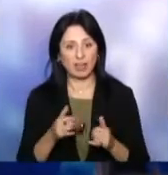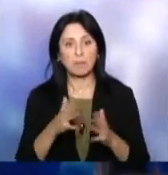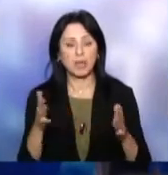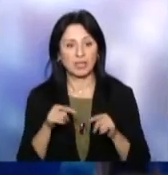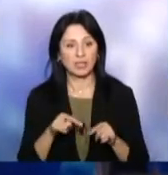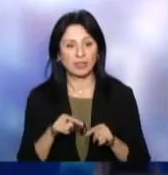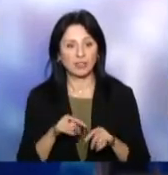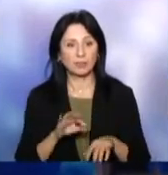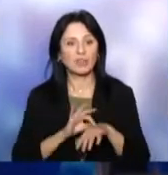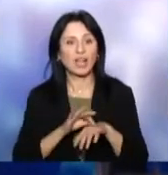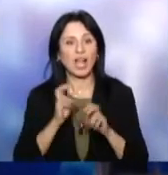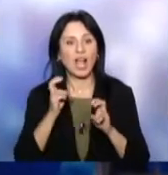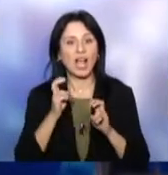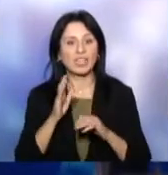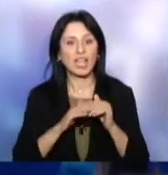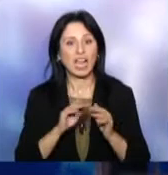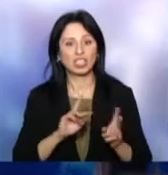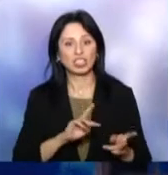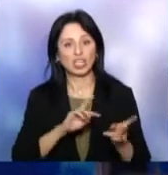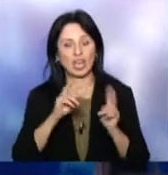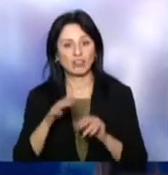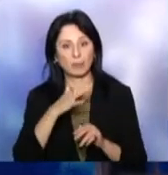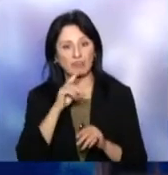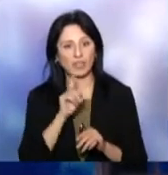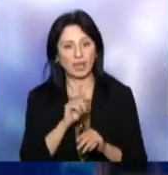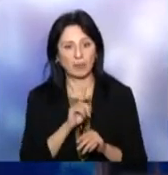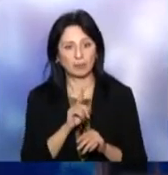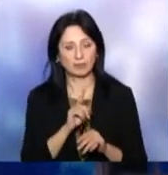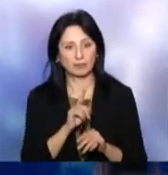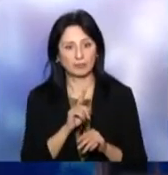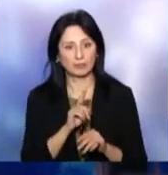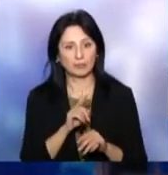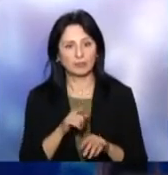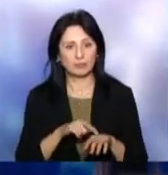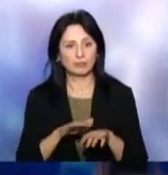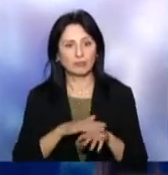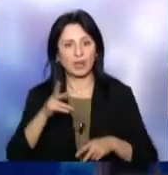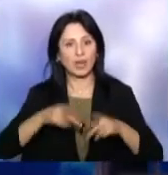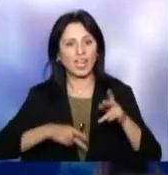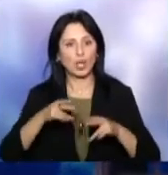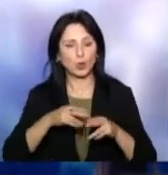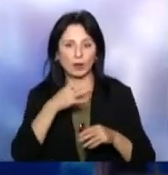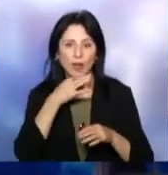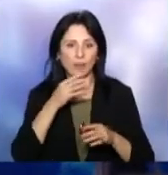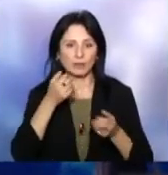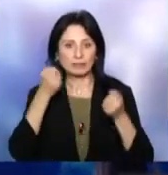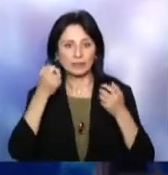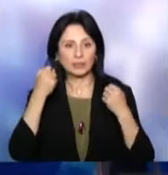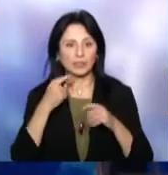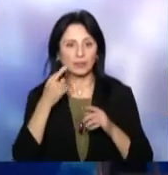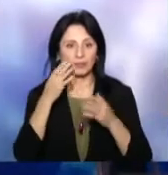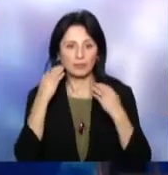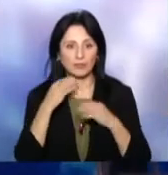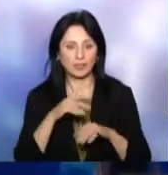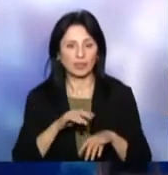უმეტეს დერმატოლოგების ხელში გადავიდა ბევრი რამე პლასტიკური ქირურგებიდან, ამით ბედნიერები